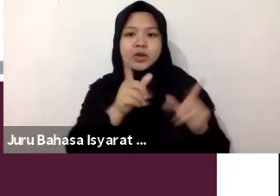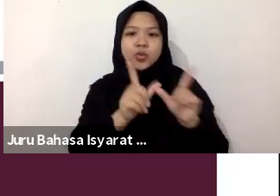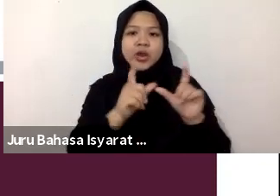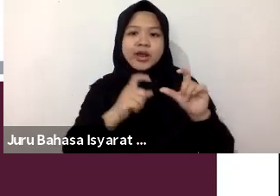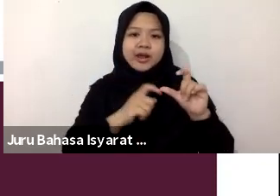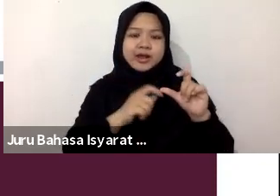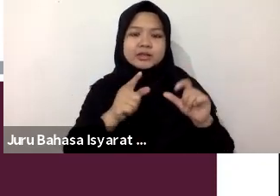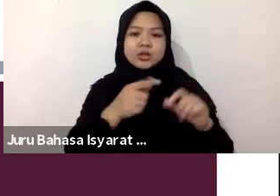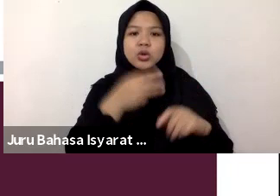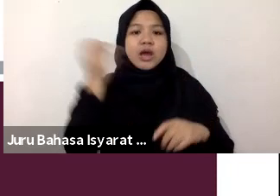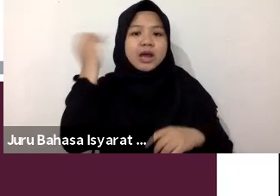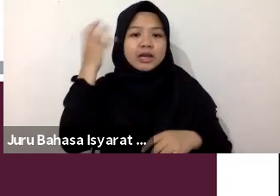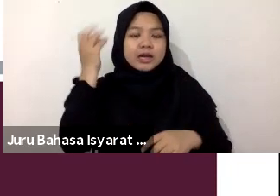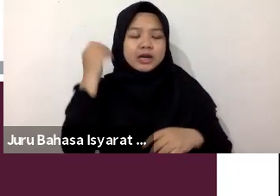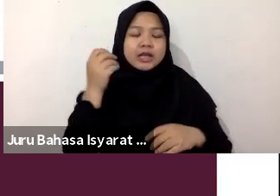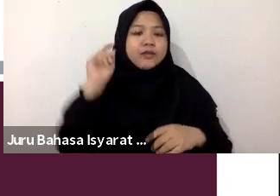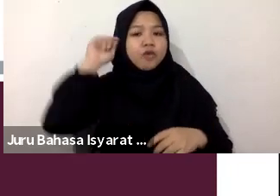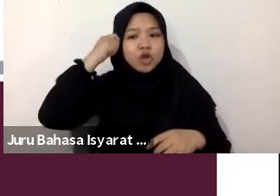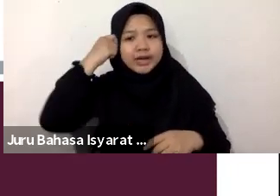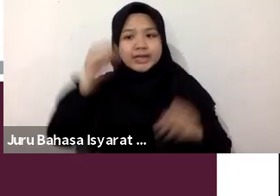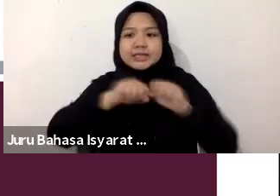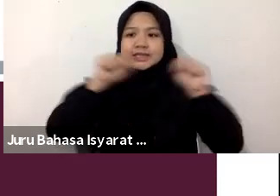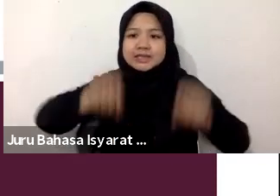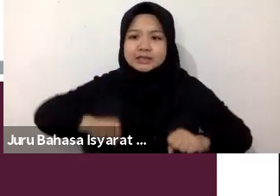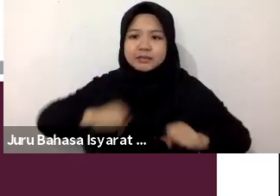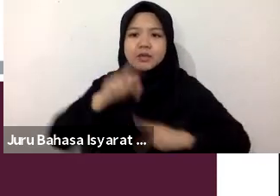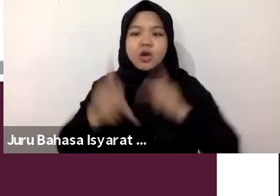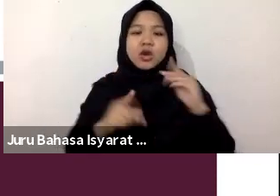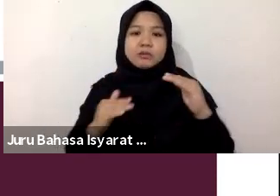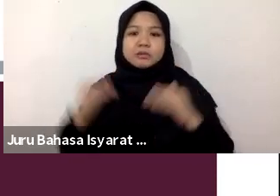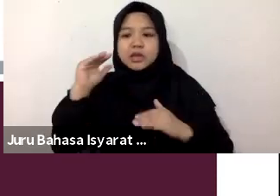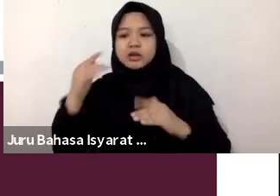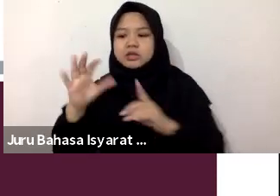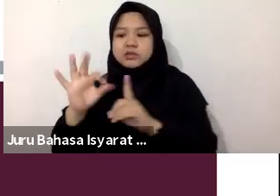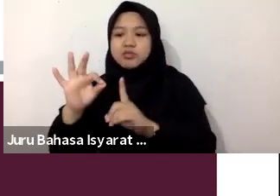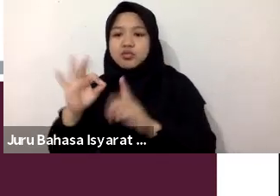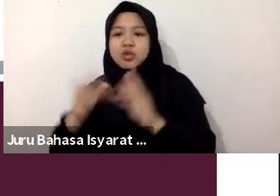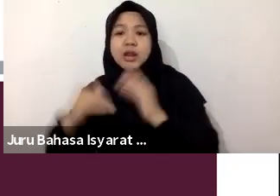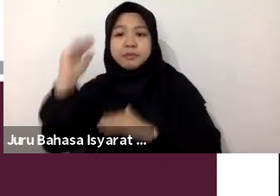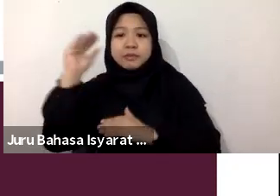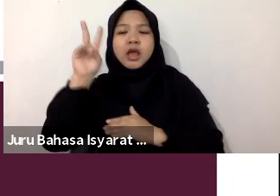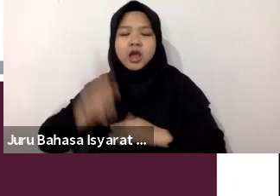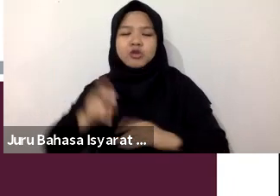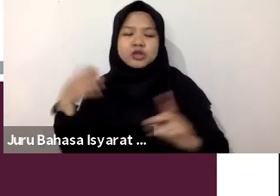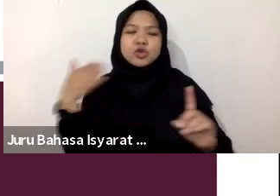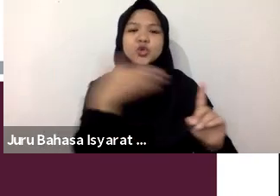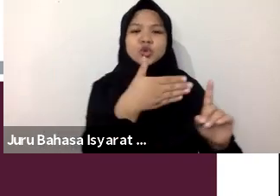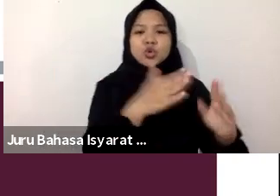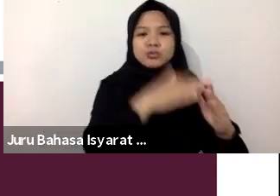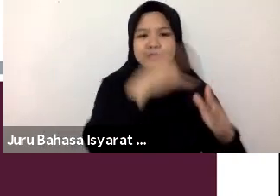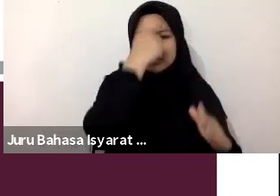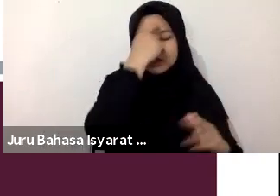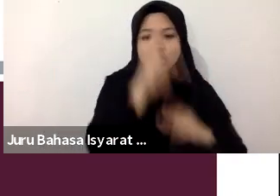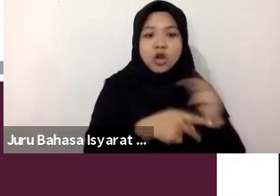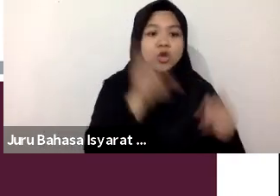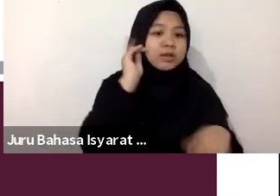early warning system yang ternyata kalau dihitung lebih atau lebih besar atau sama dengan 10 itu harus dirujuk. Kalau memang misalnya ibu bekerja